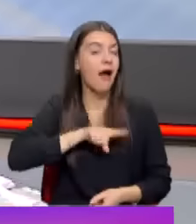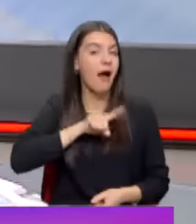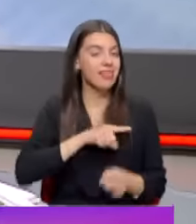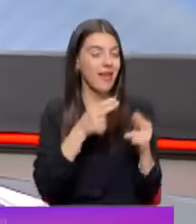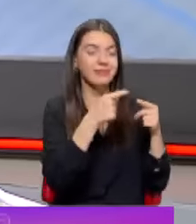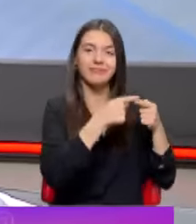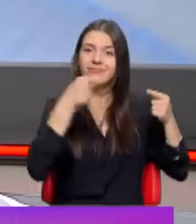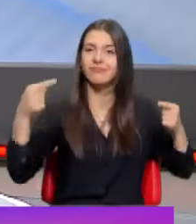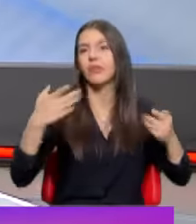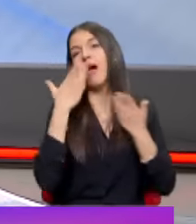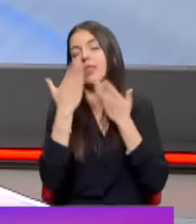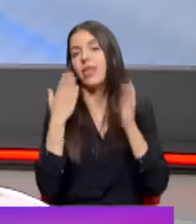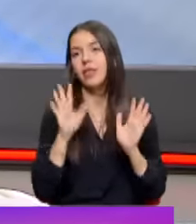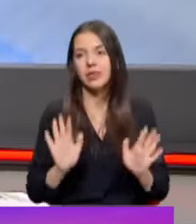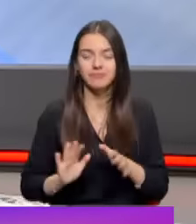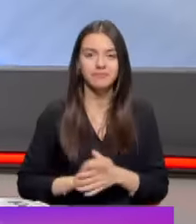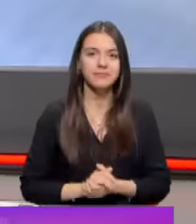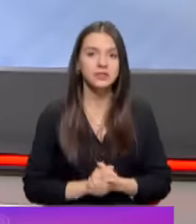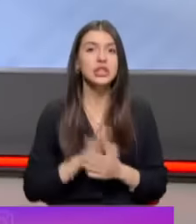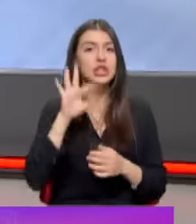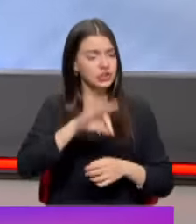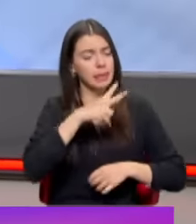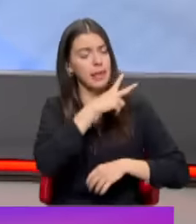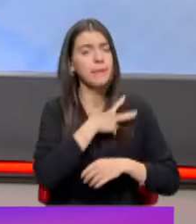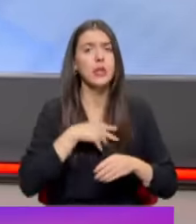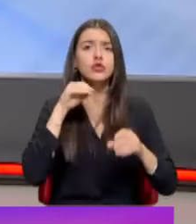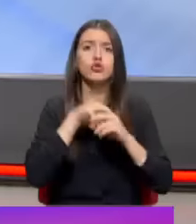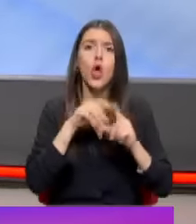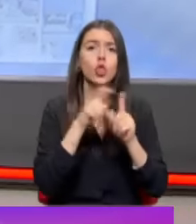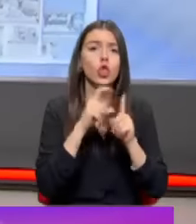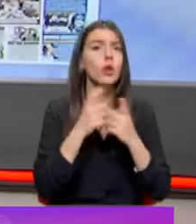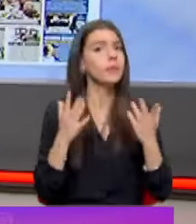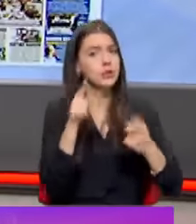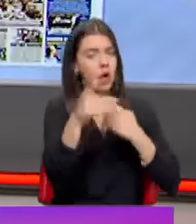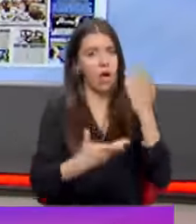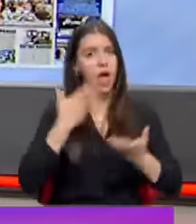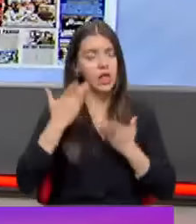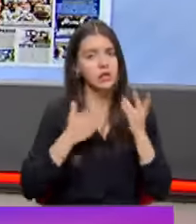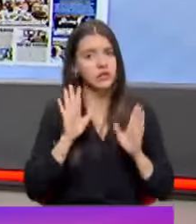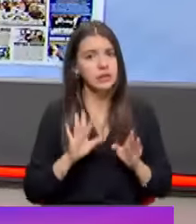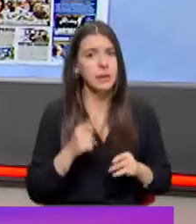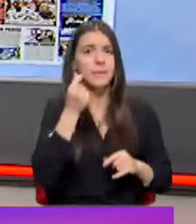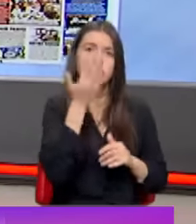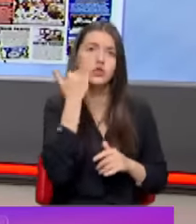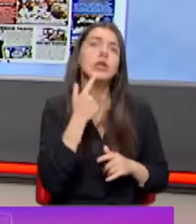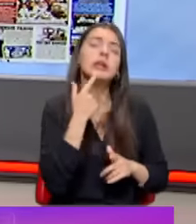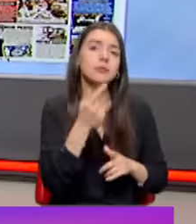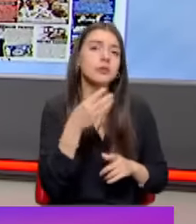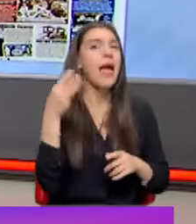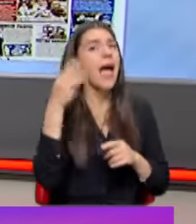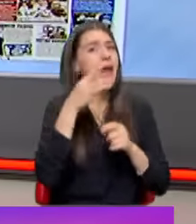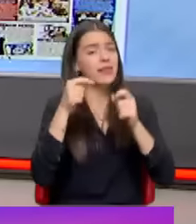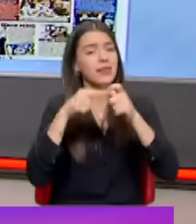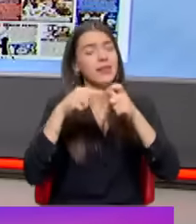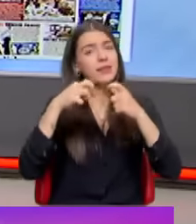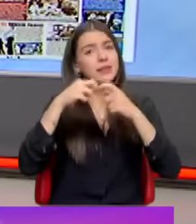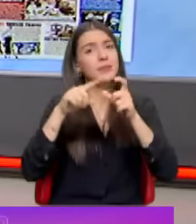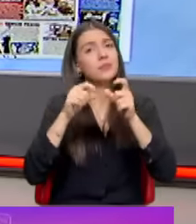dile getirmiş. Şimdi belediyelerdeki son duruma gideceğiz. Az evvel demiştim ya, Erdal Beşikçioğlu biz